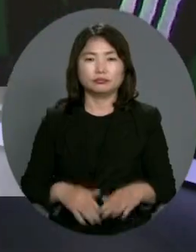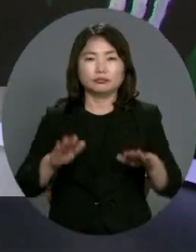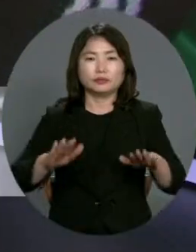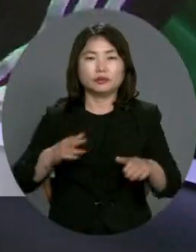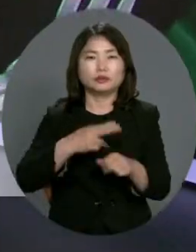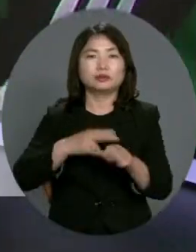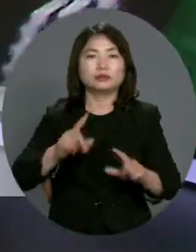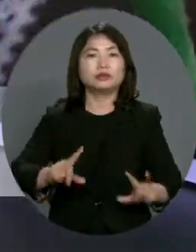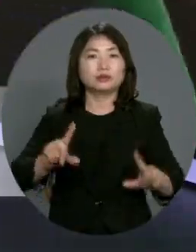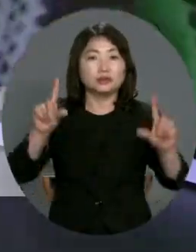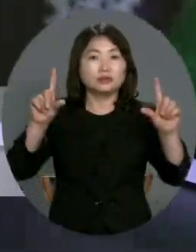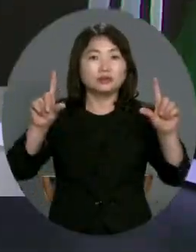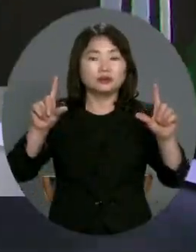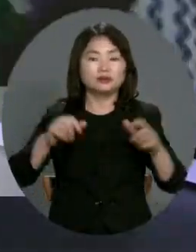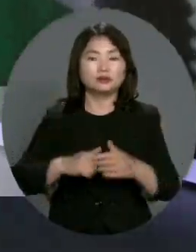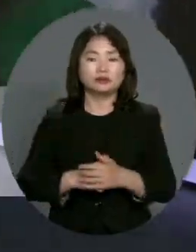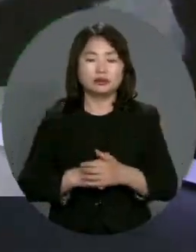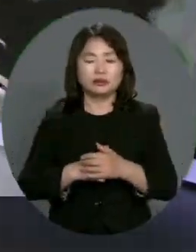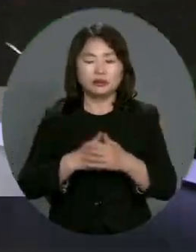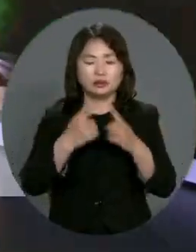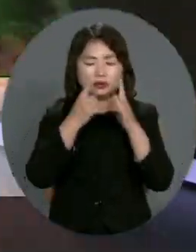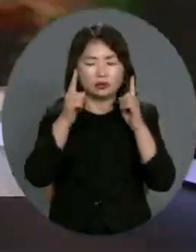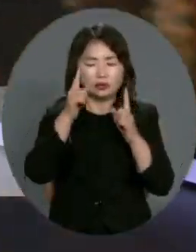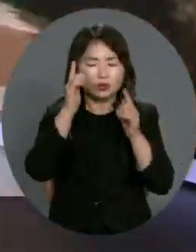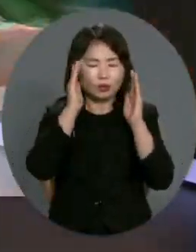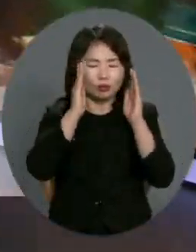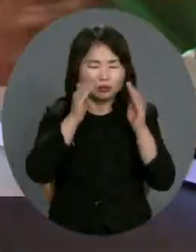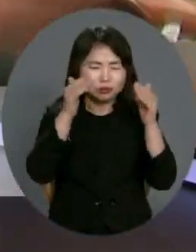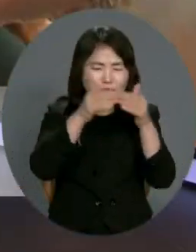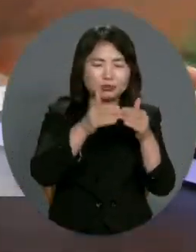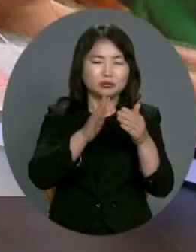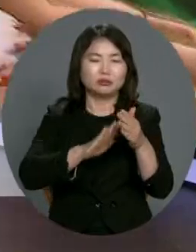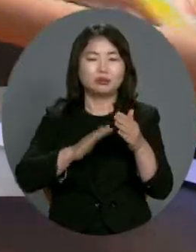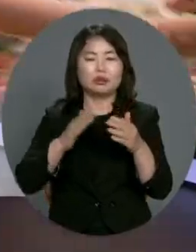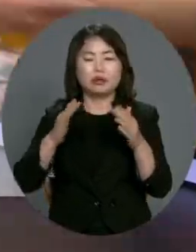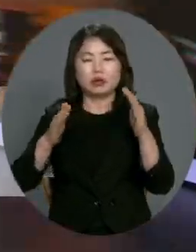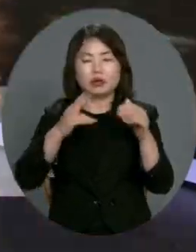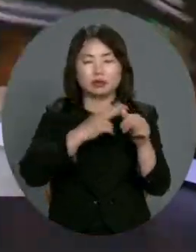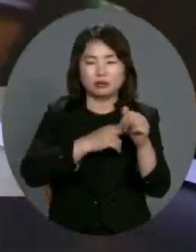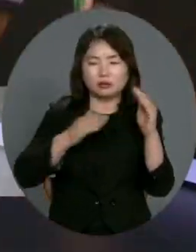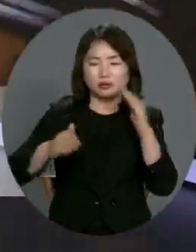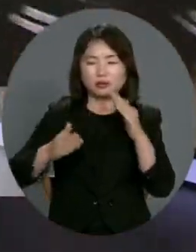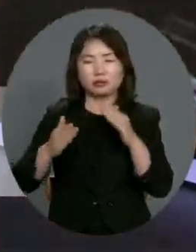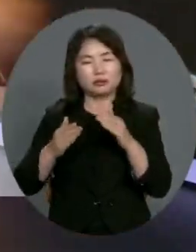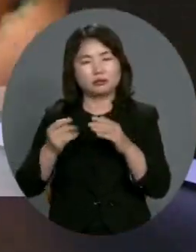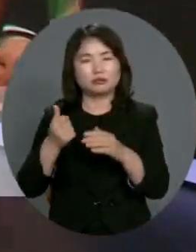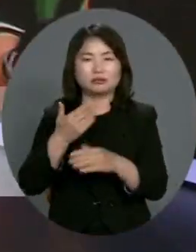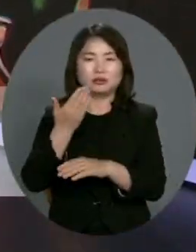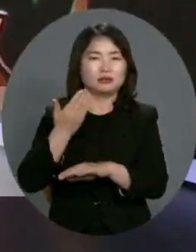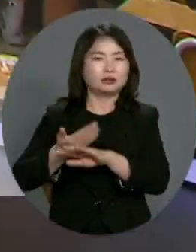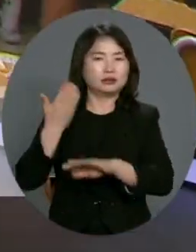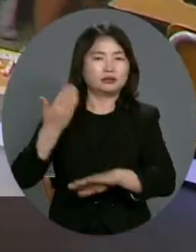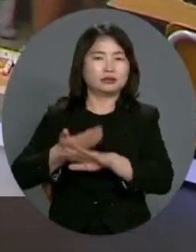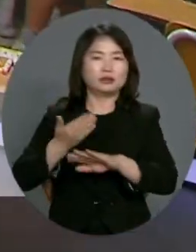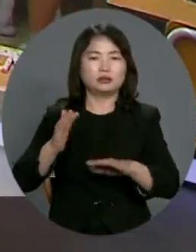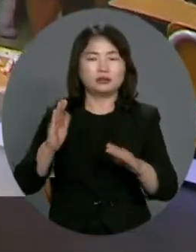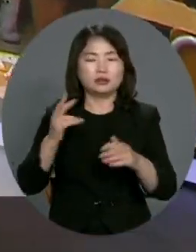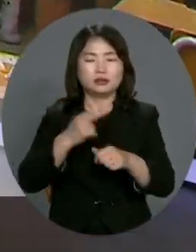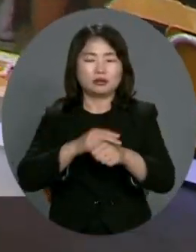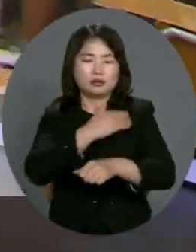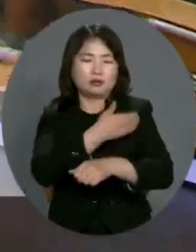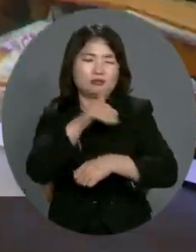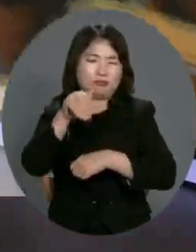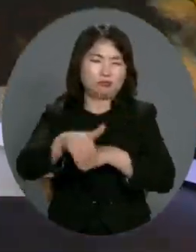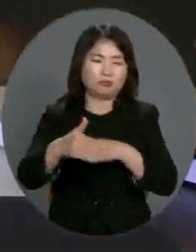오늘은 스승의 날이었죠. 입시 위주의 교육에 교사와 학생 관계는 예전만 못하고 교권 침해도 심각하다 보니 스승의